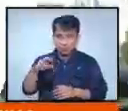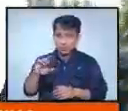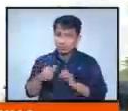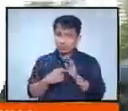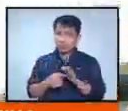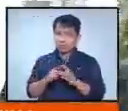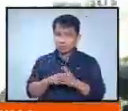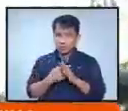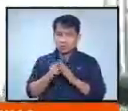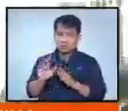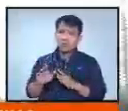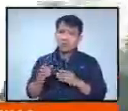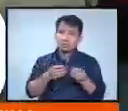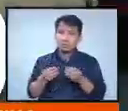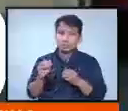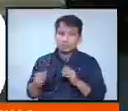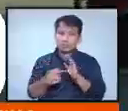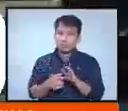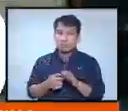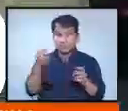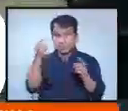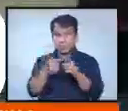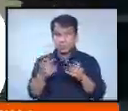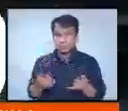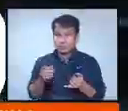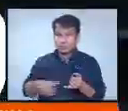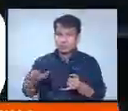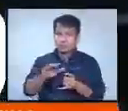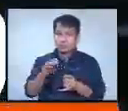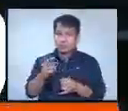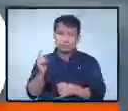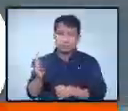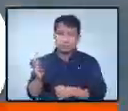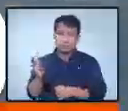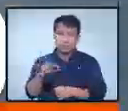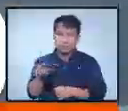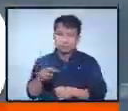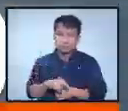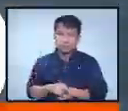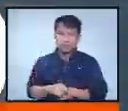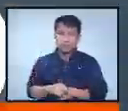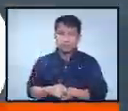2021, sisimulan ang partial operability nito. Target na matapos ang buong proyekto sa 2022 na